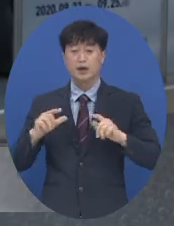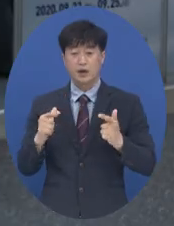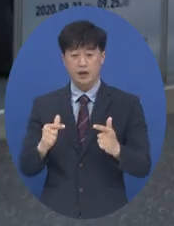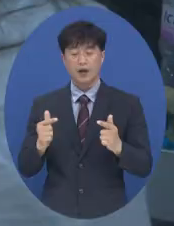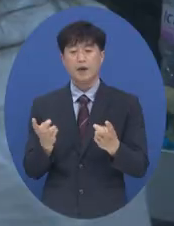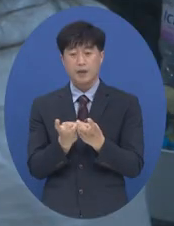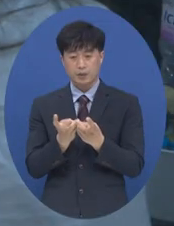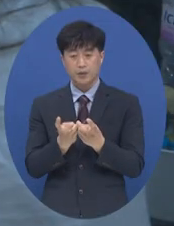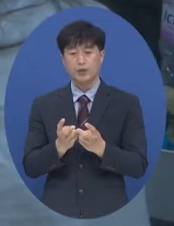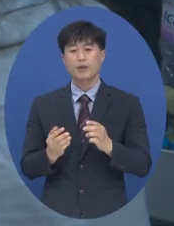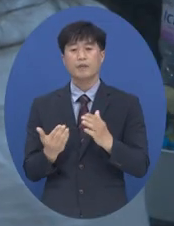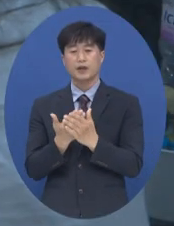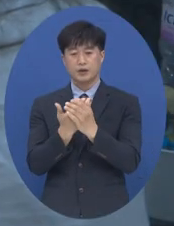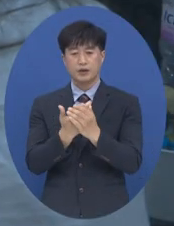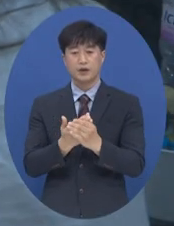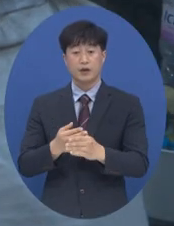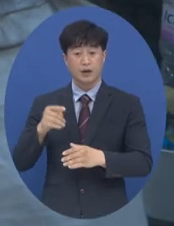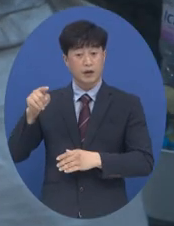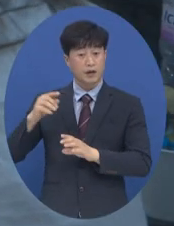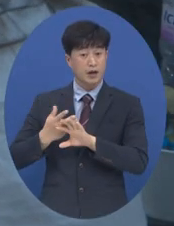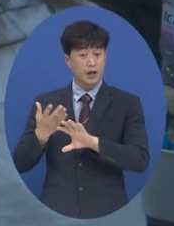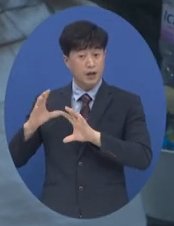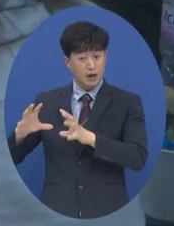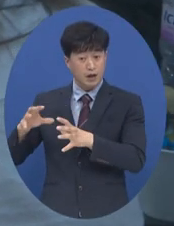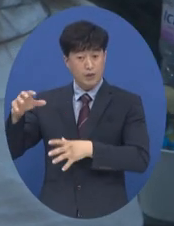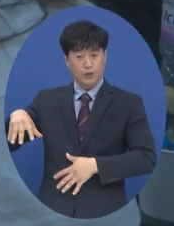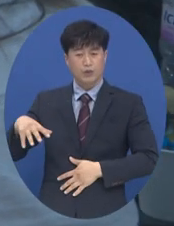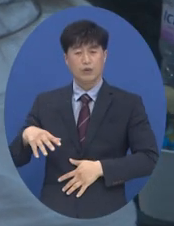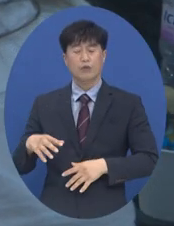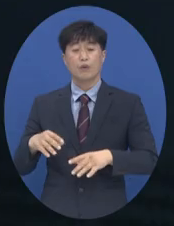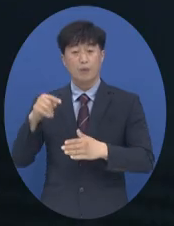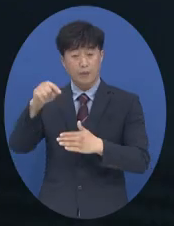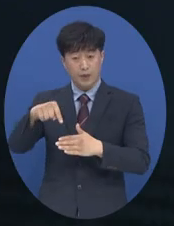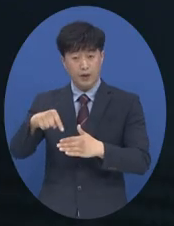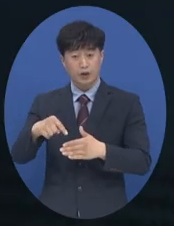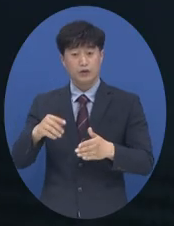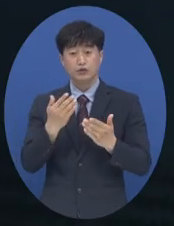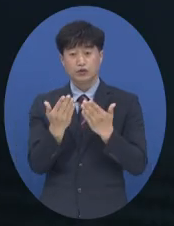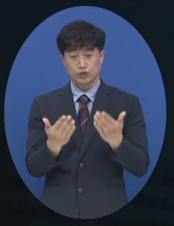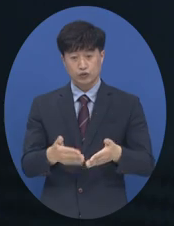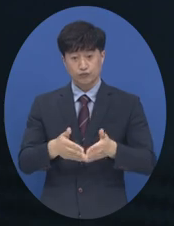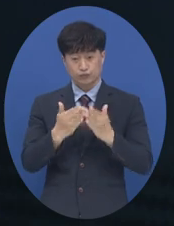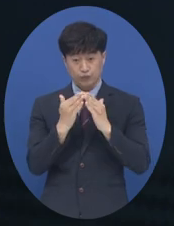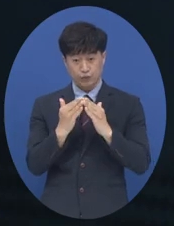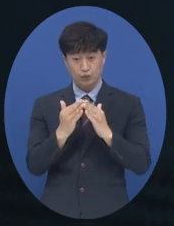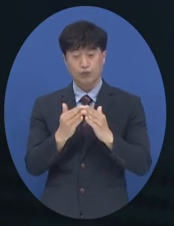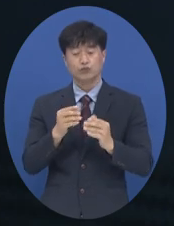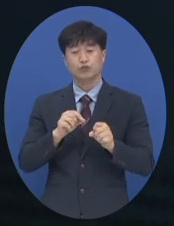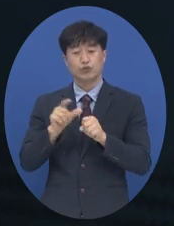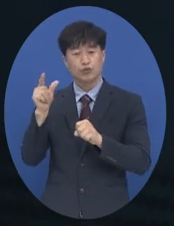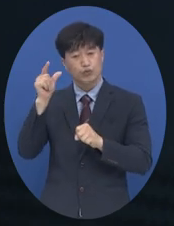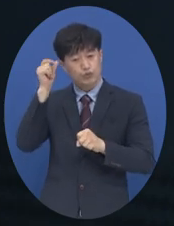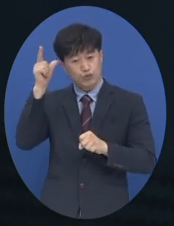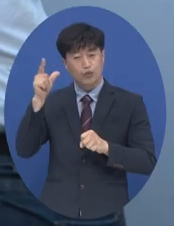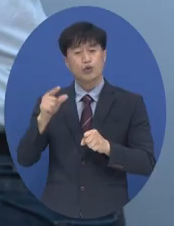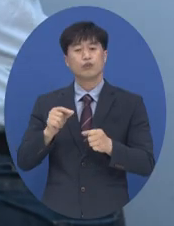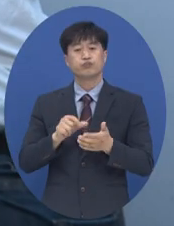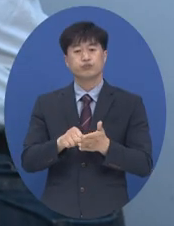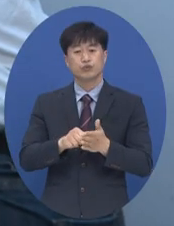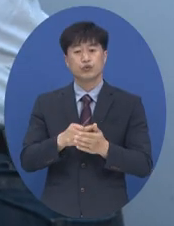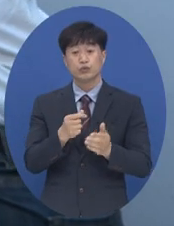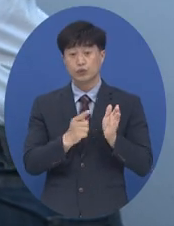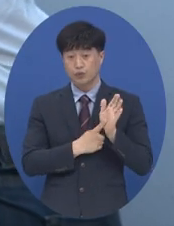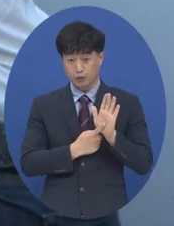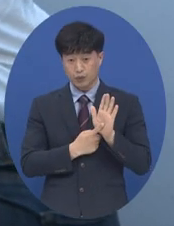형태로 발전했습니다. 해외 현지에서는 오프라인 경기도관을 설치해 우수 상품을 소개하고 도내 기업은 온라인을